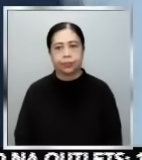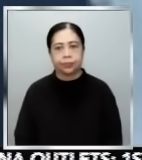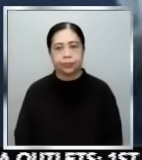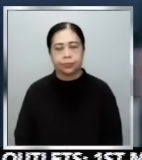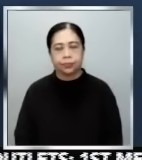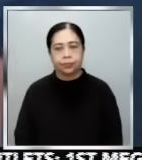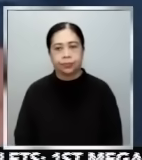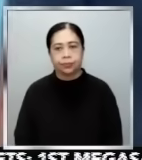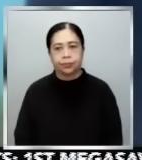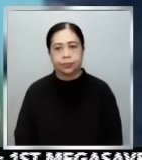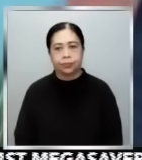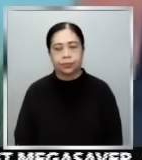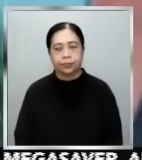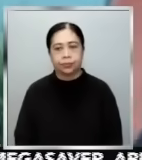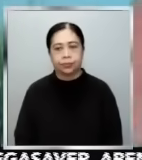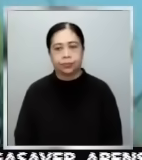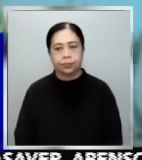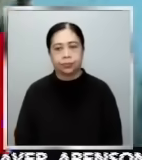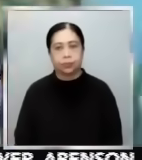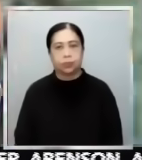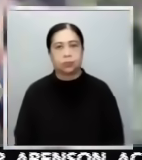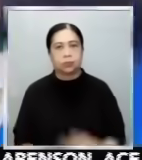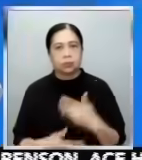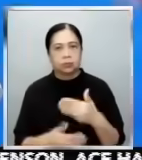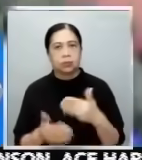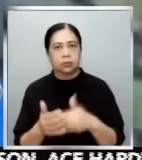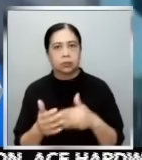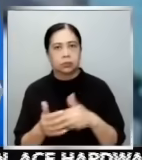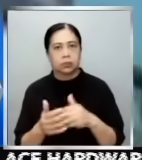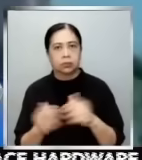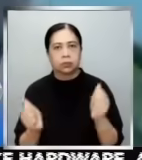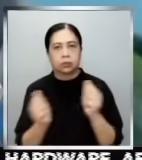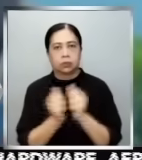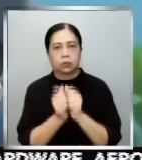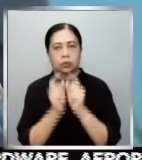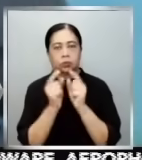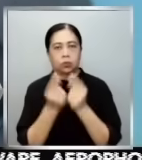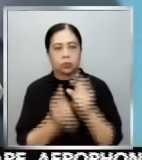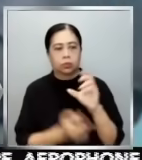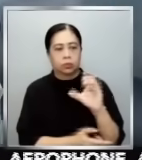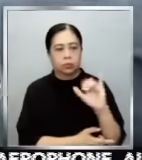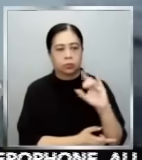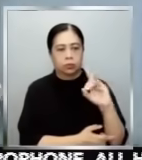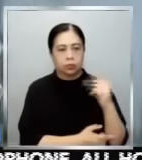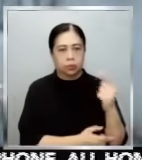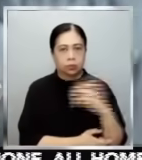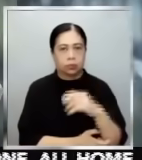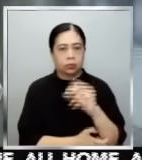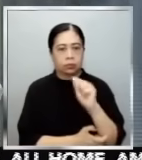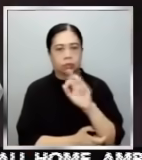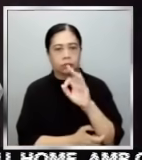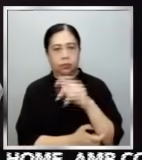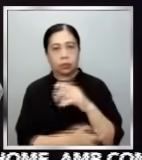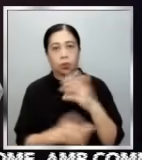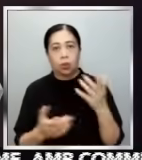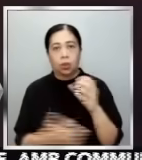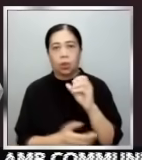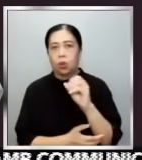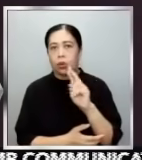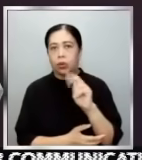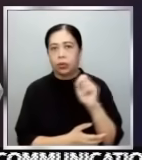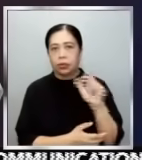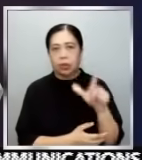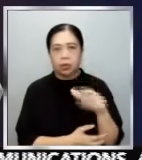abdurrahman magkasunod na sinalakay ng pinagsanib na pwersa ng cidg at AFP sa at